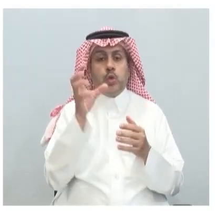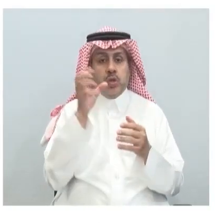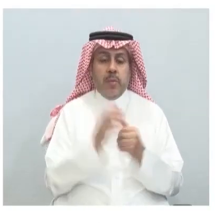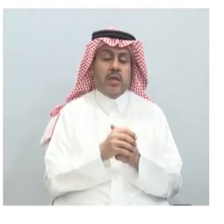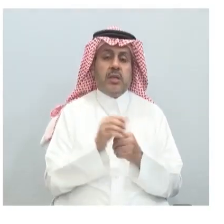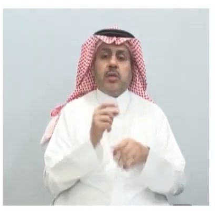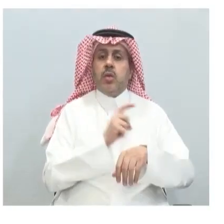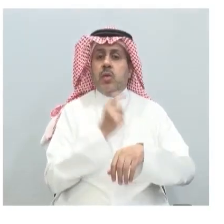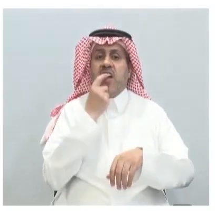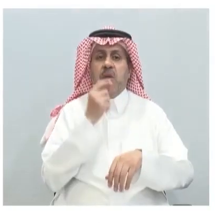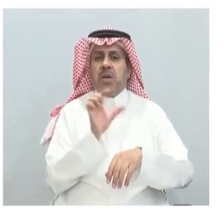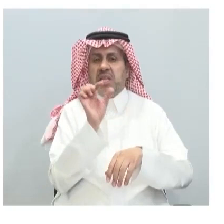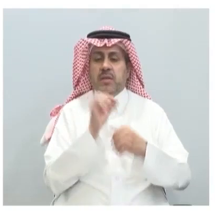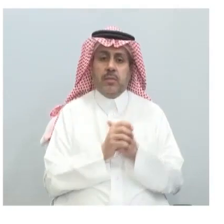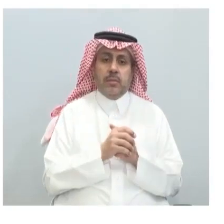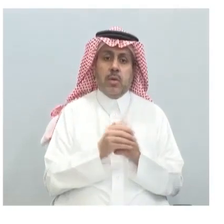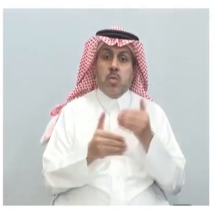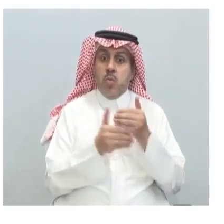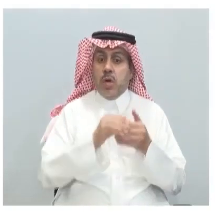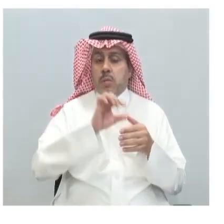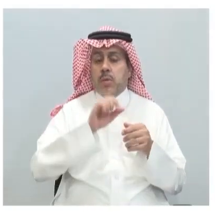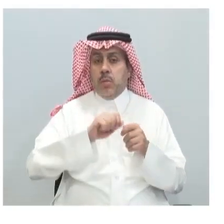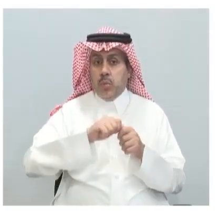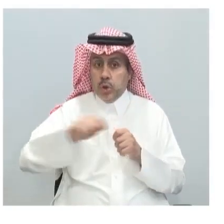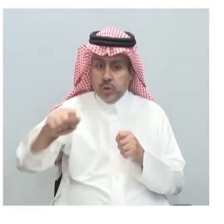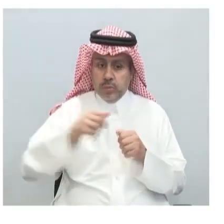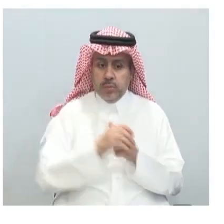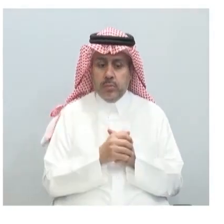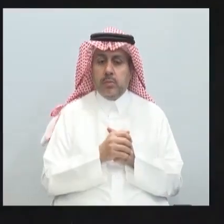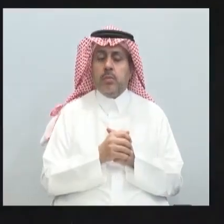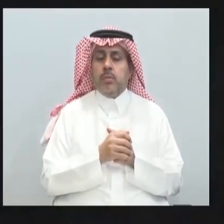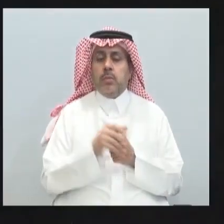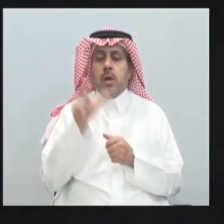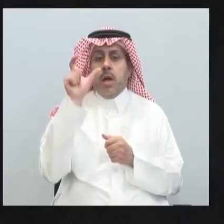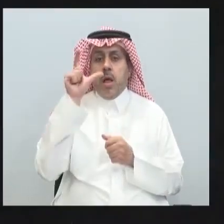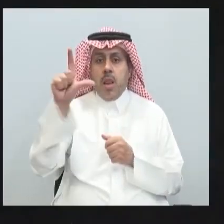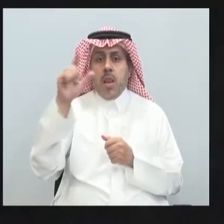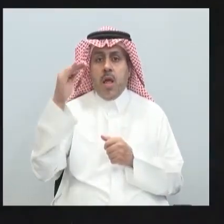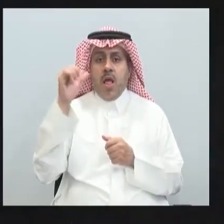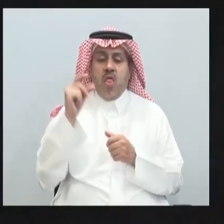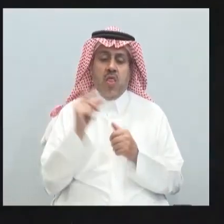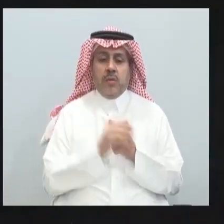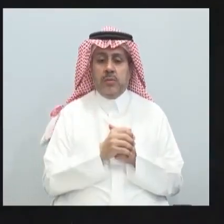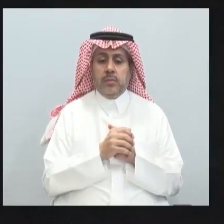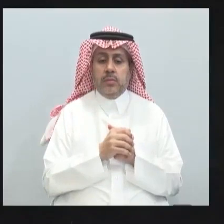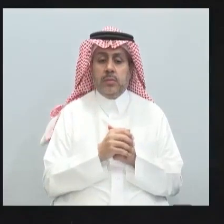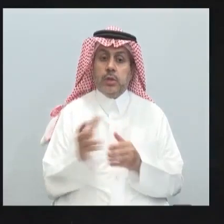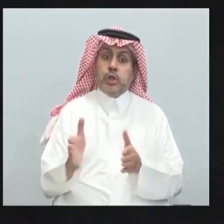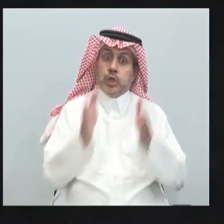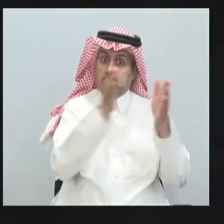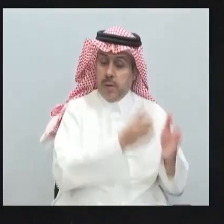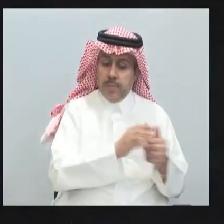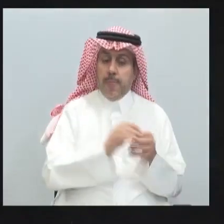اسميها بالمعقد المنشط وهي قلنا هي لحظيه او نسميها مرحله انتقاليه فما المقصود